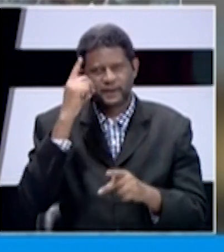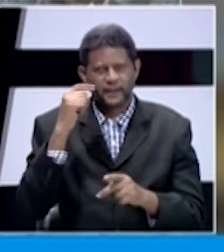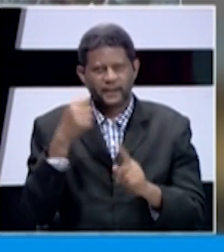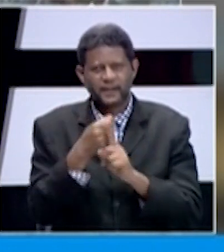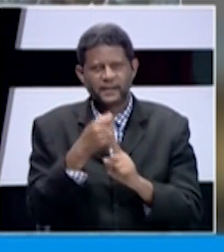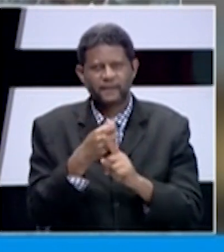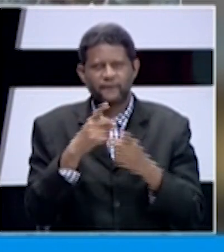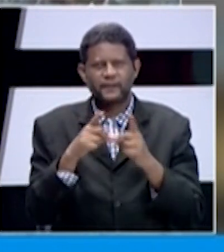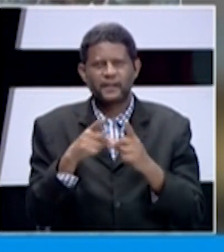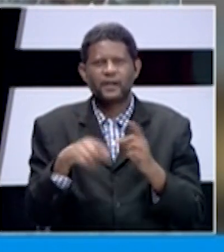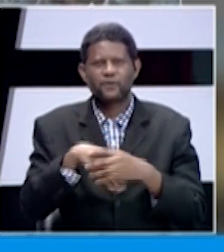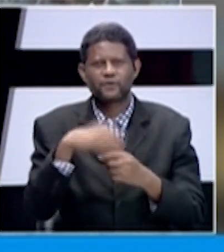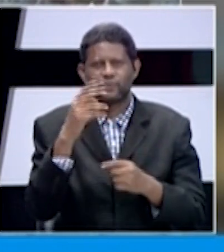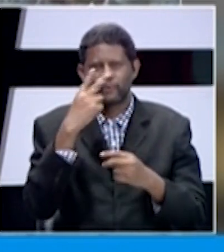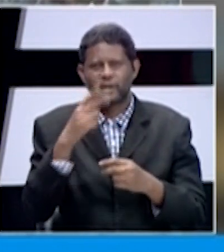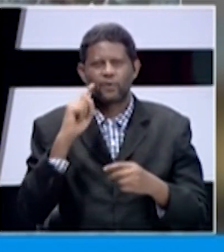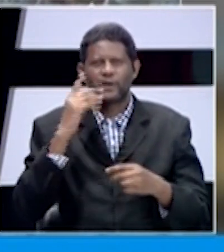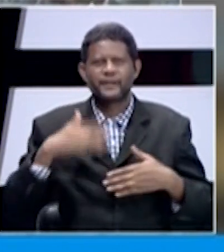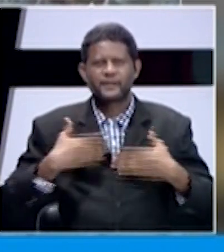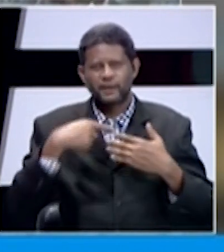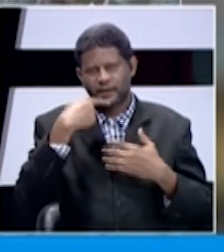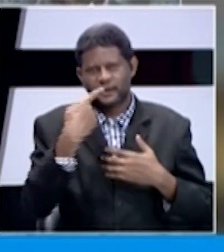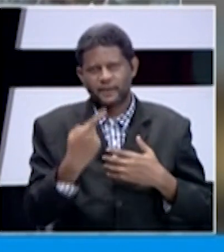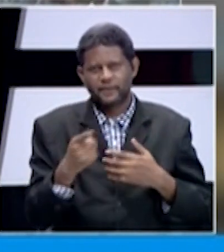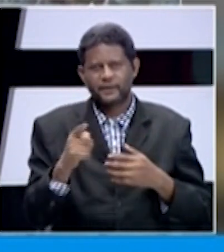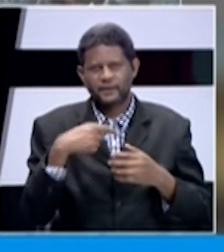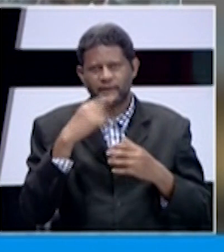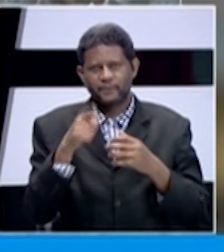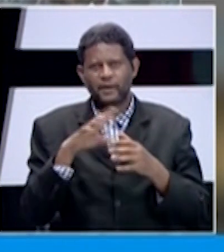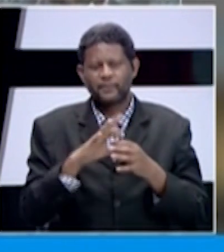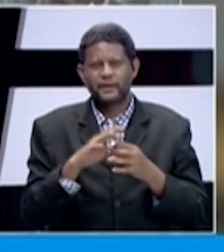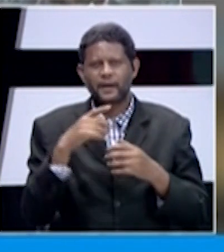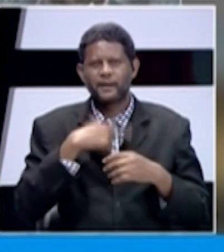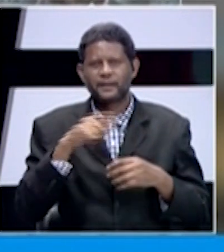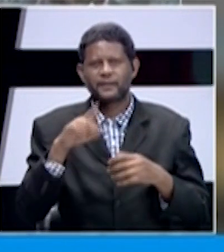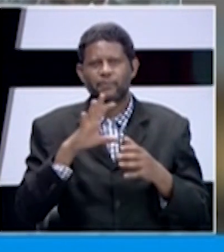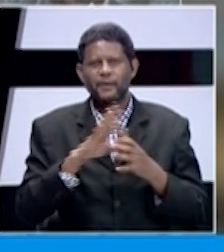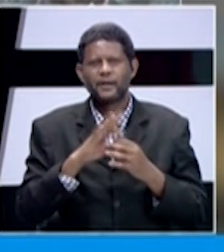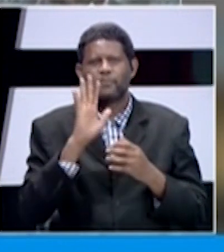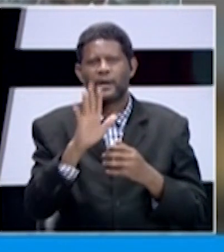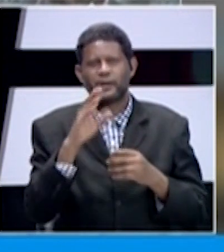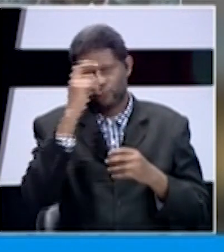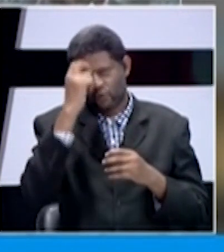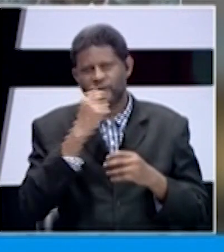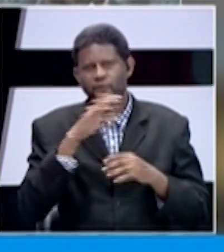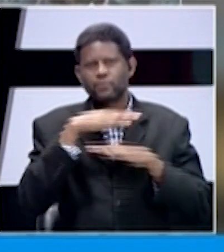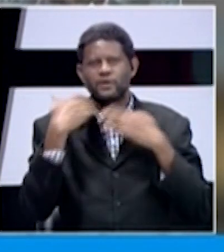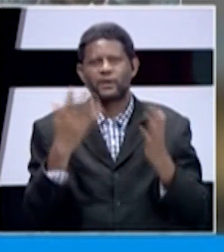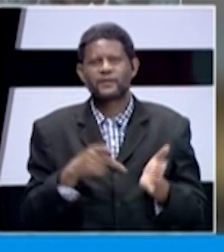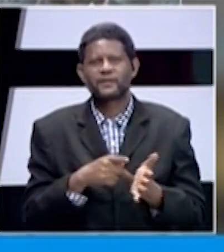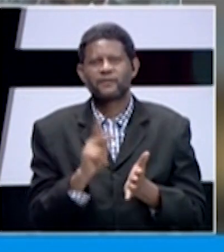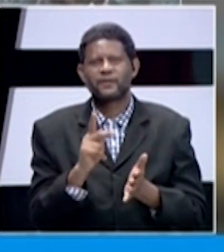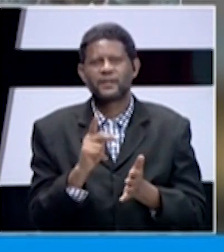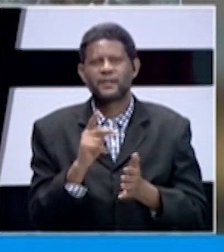سخا فرا أفريو بمرعيخا انكو عدس بلا كاز بلا تمحبر أولا سيسو محبر وين بعلو من ولدو من مسواتي زخافل